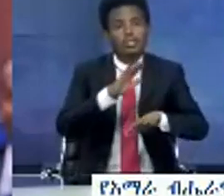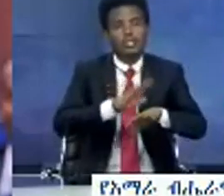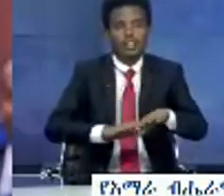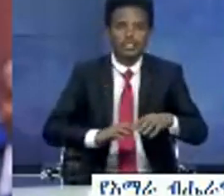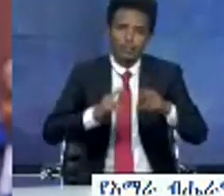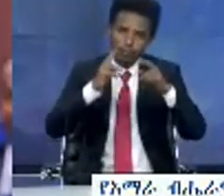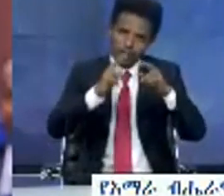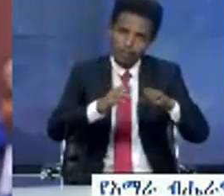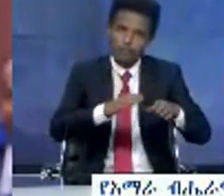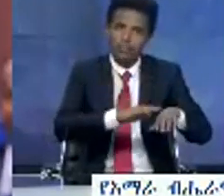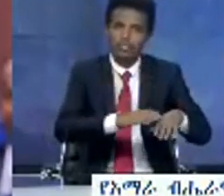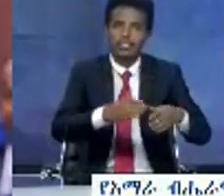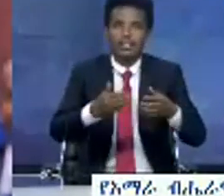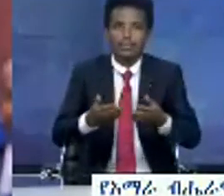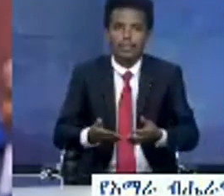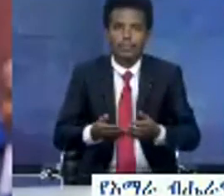በአክብሮት እናቀርብላችኋለን።